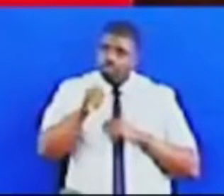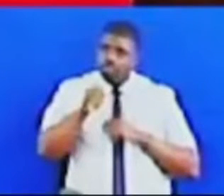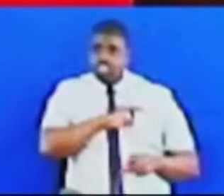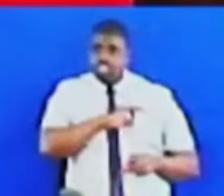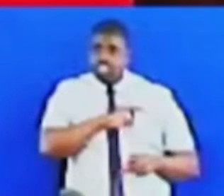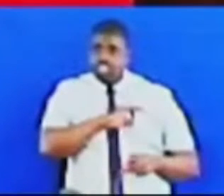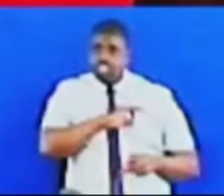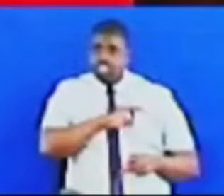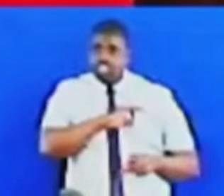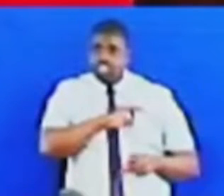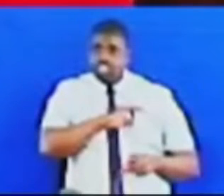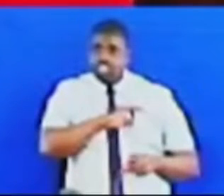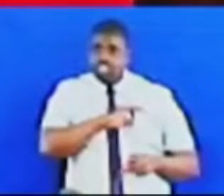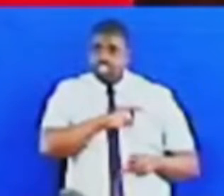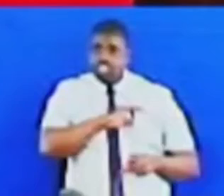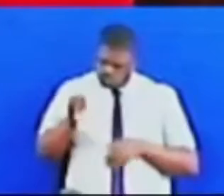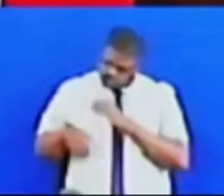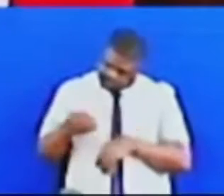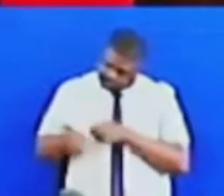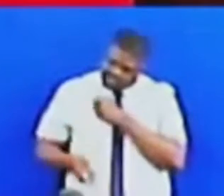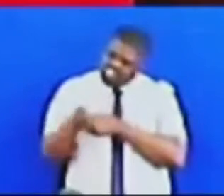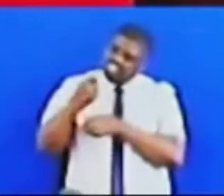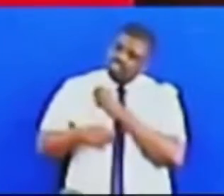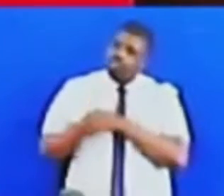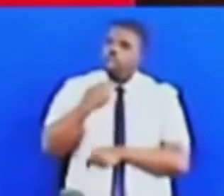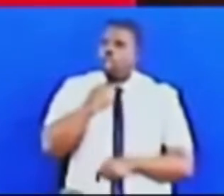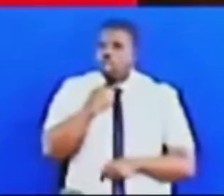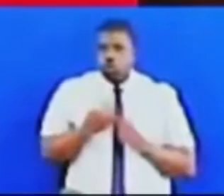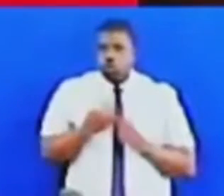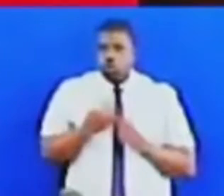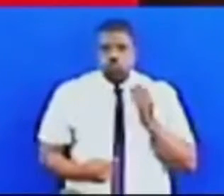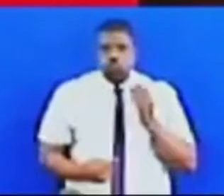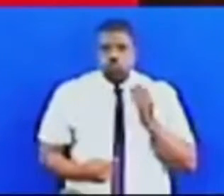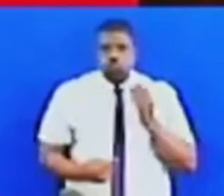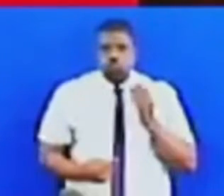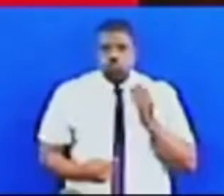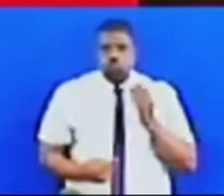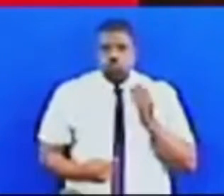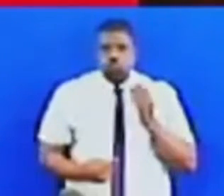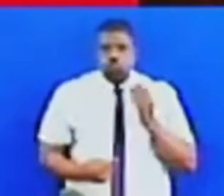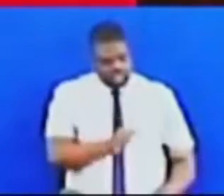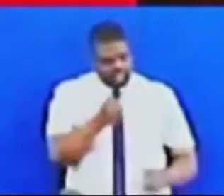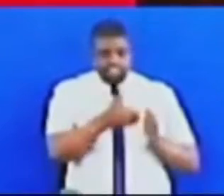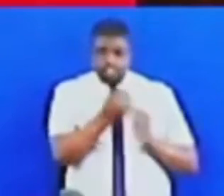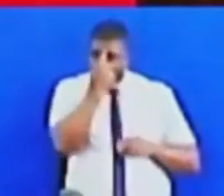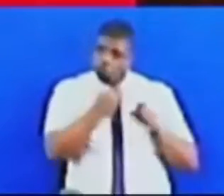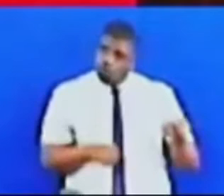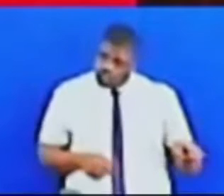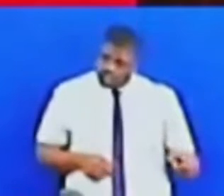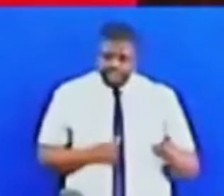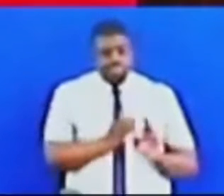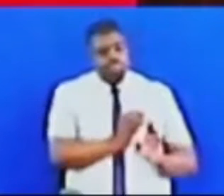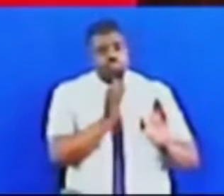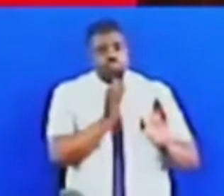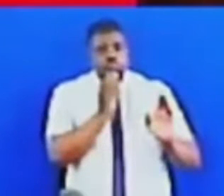hatuna maji leo, tunashindwa kuchimba visima, tunashindwa kuleta maji hata kutoka tu ziwa Victoria ifike hapa Dodoma. Watu tunakuwa na mafoleni